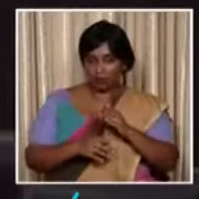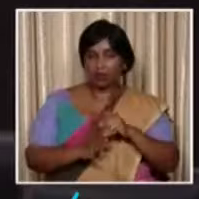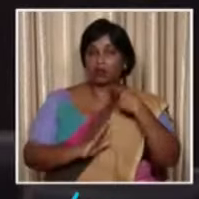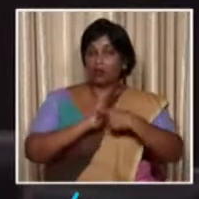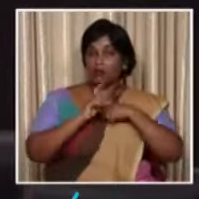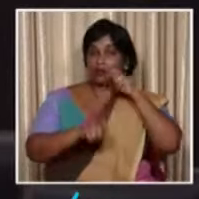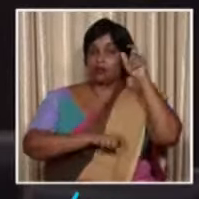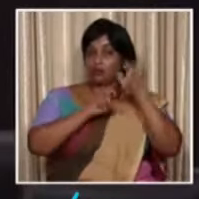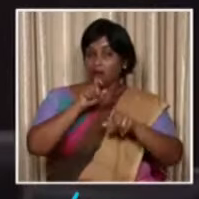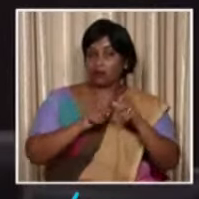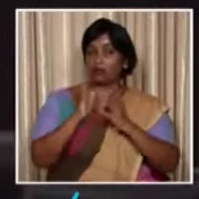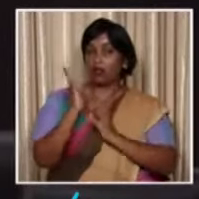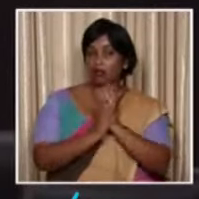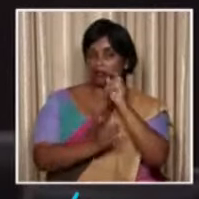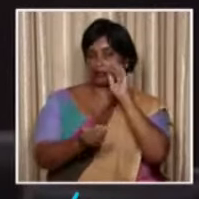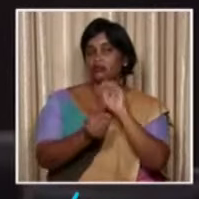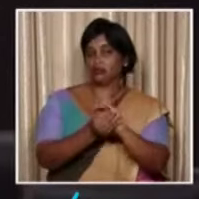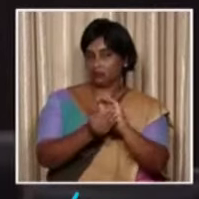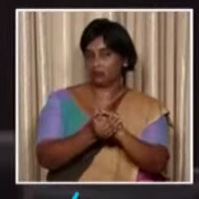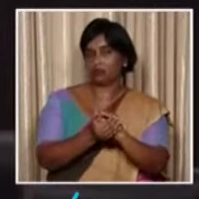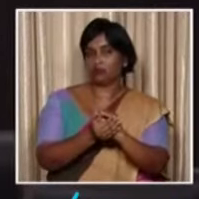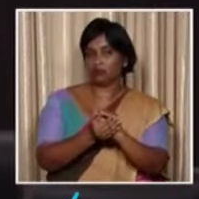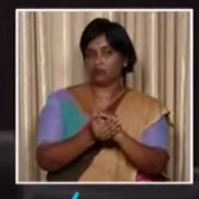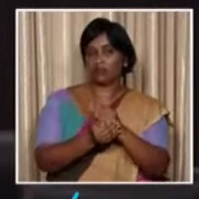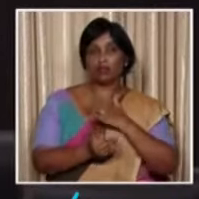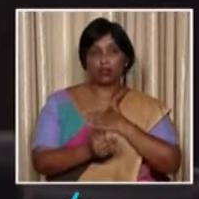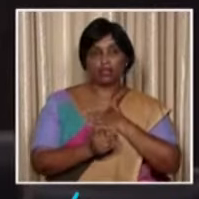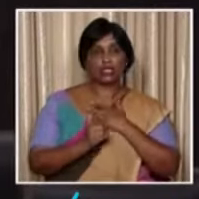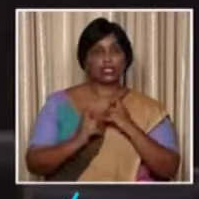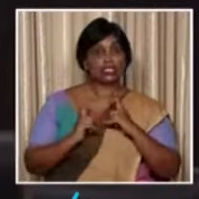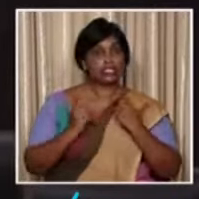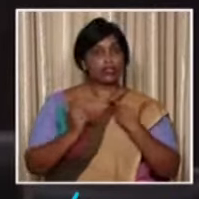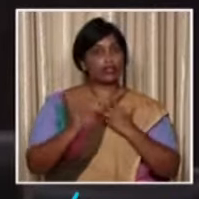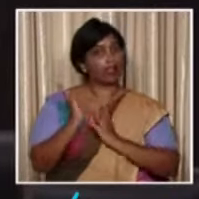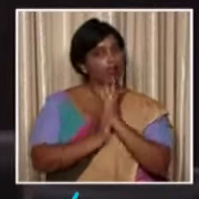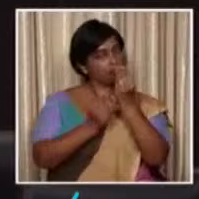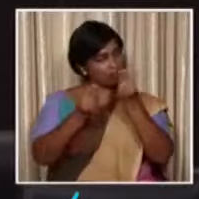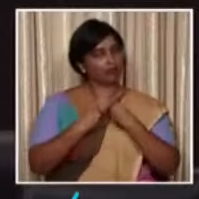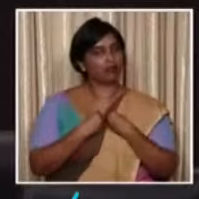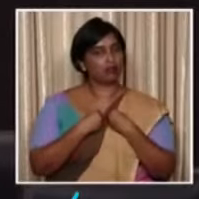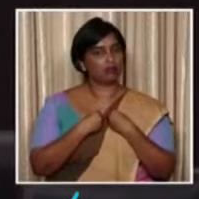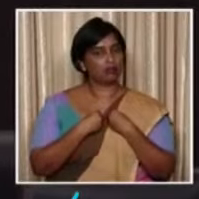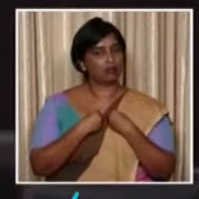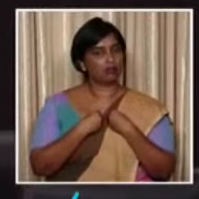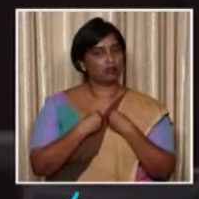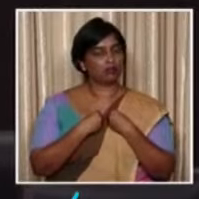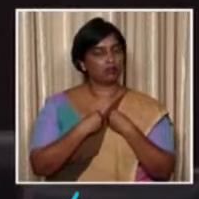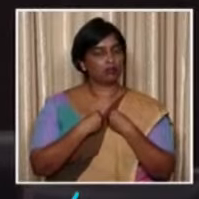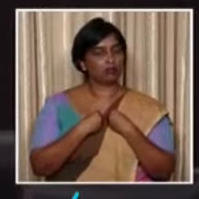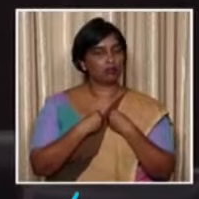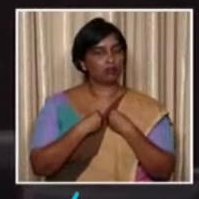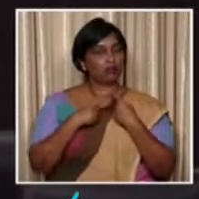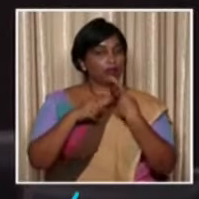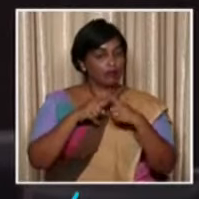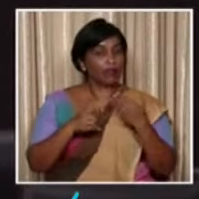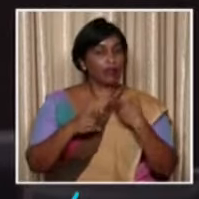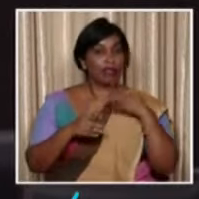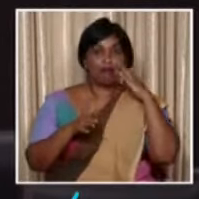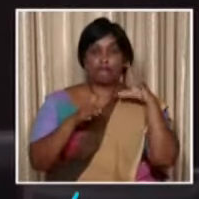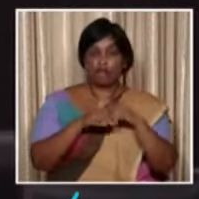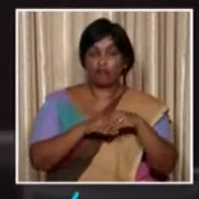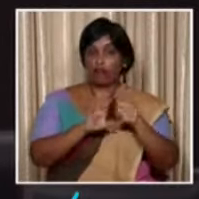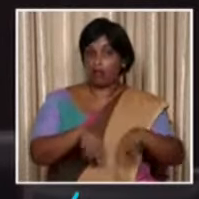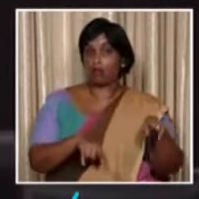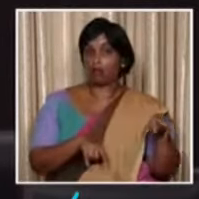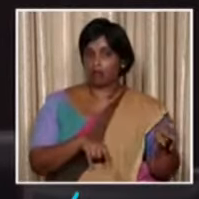मेरठे जनता वगे आईती आरक्षा करान मटे जीवत्वी में आईती अलबादें एवागे मगे बिरिंद दारुओ